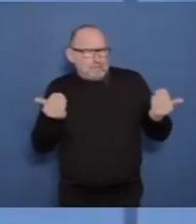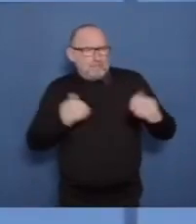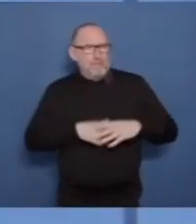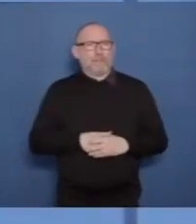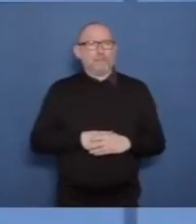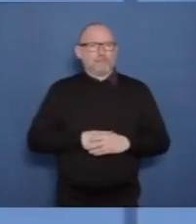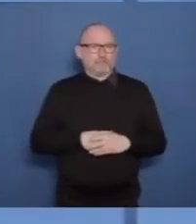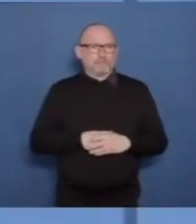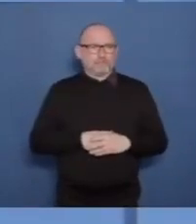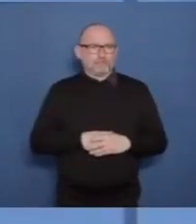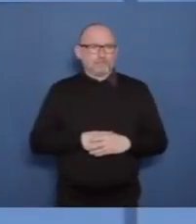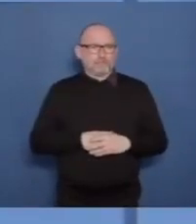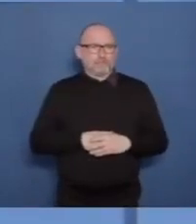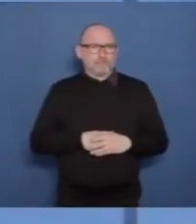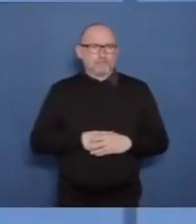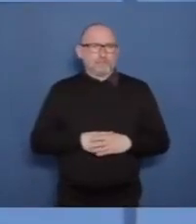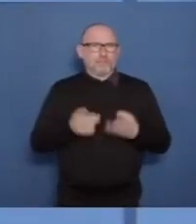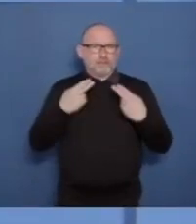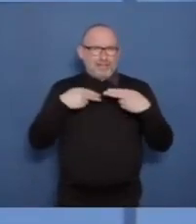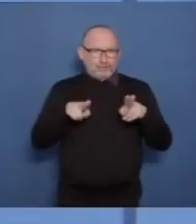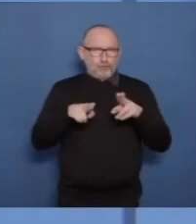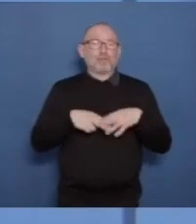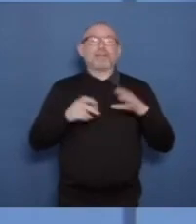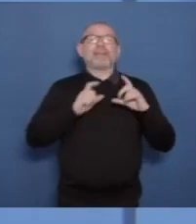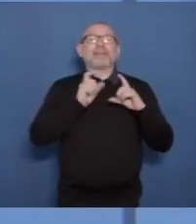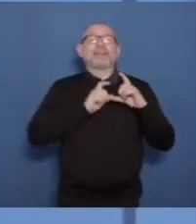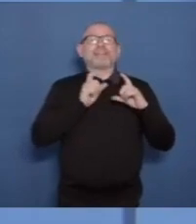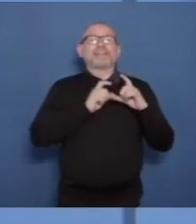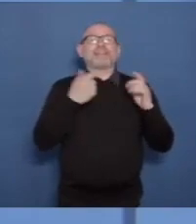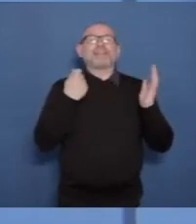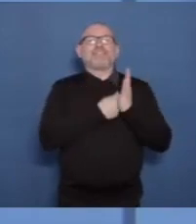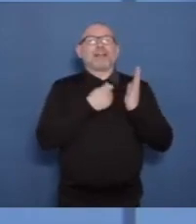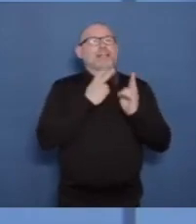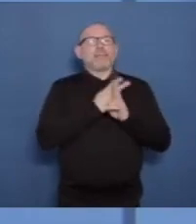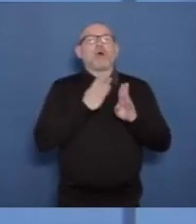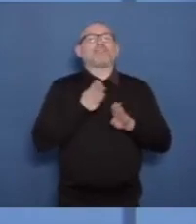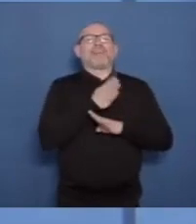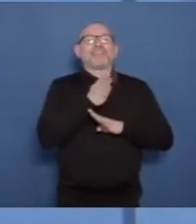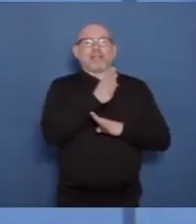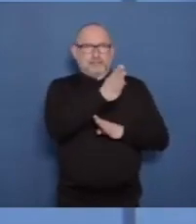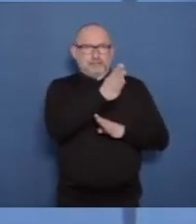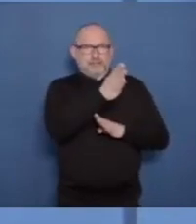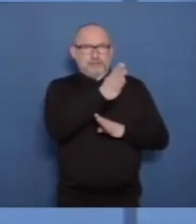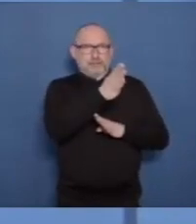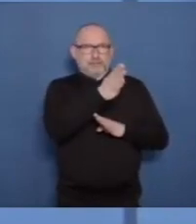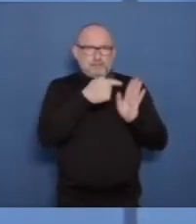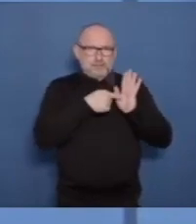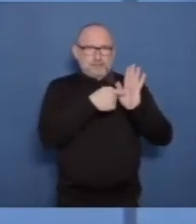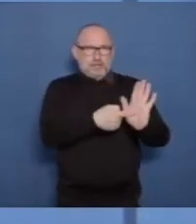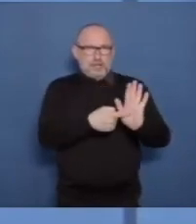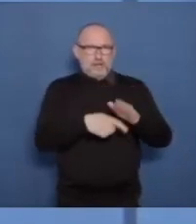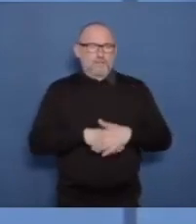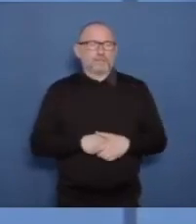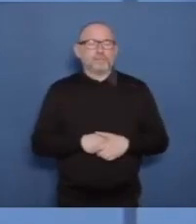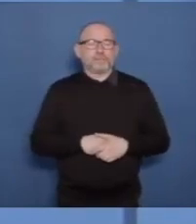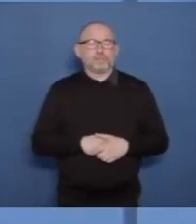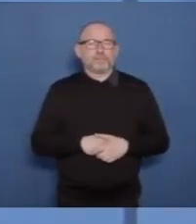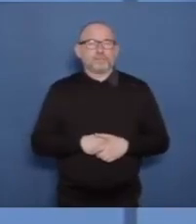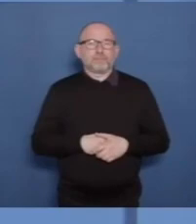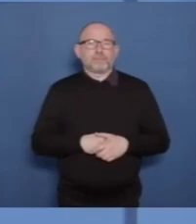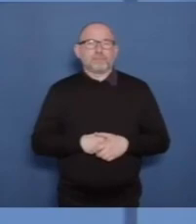ja bei diesen Inzidenzwerten, Herr Jung, um Tendenzen, die abzubilden sind. Es geht ja nicht um,